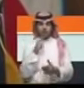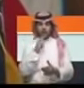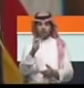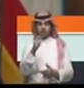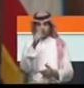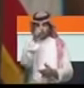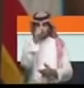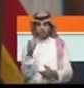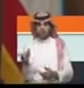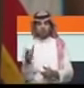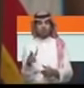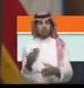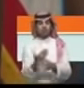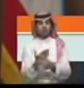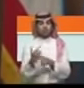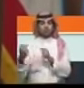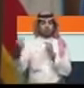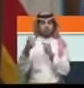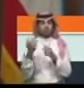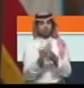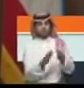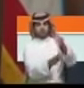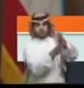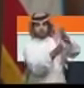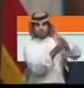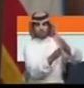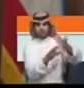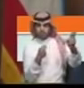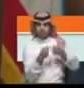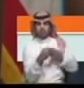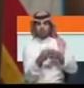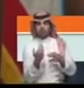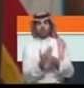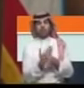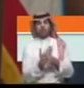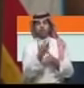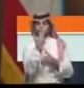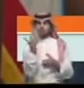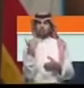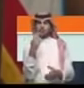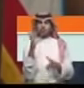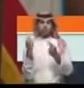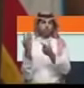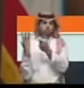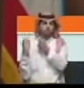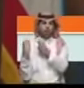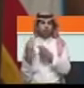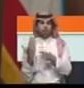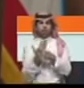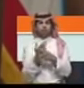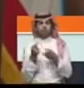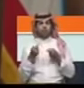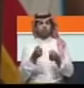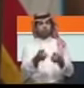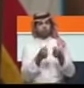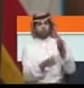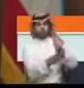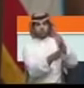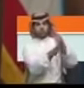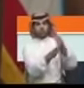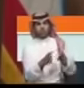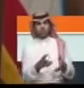خصومه الديمقراطيين المسؤولين عن الإغلاق الحكومي الذي يشل منذ أكثر من أسبوعين قسما من الإيرادات الفيدرالية